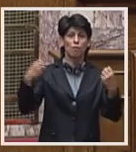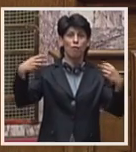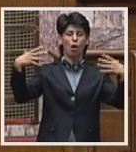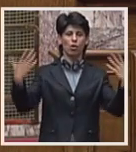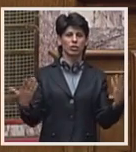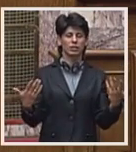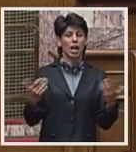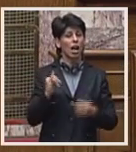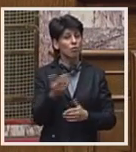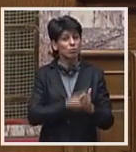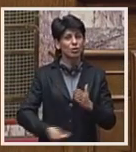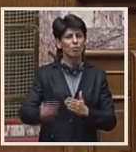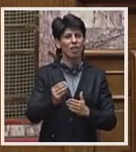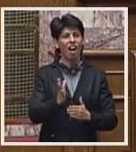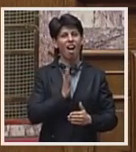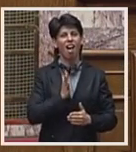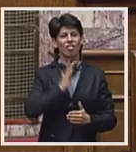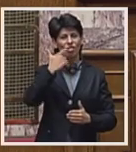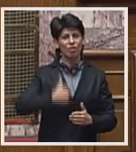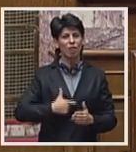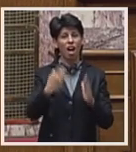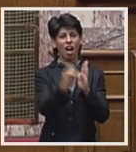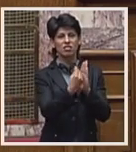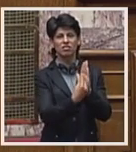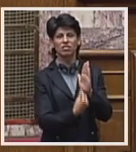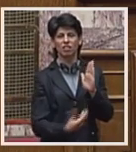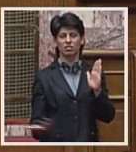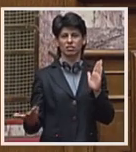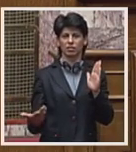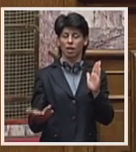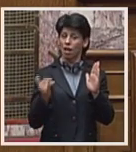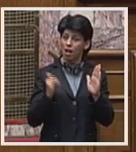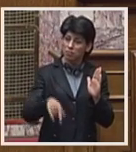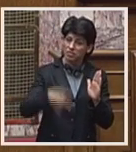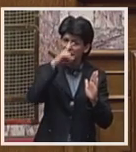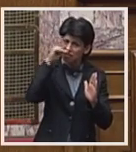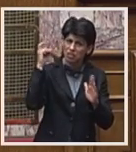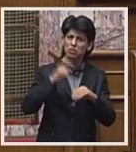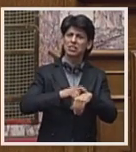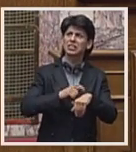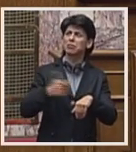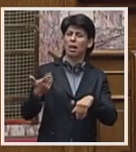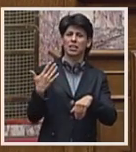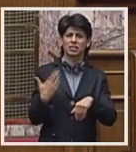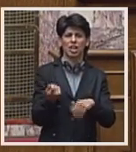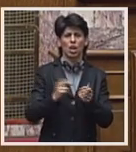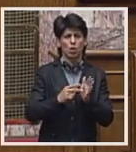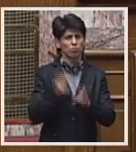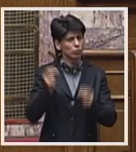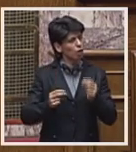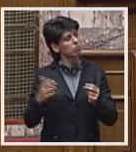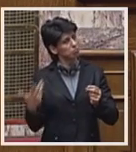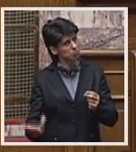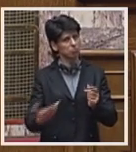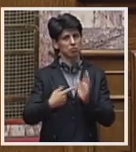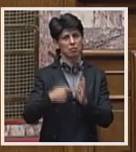περισσότερο την ανθρωπιά της, τις αξίες της, ακόμα και σε αυτές τις δύσκολες συγκυρίες.